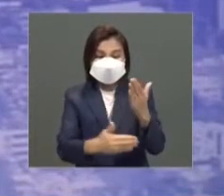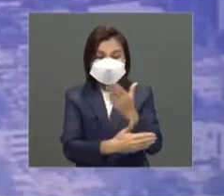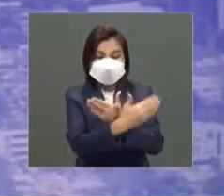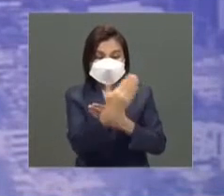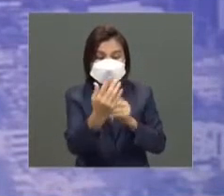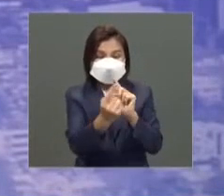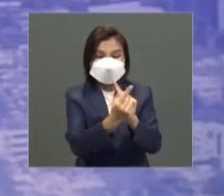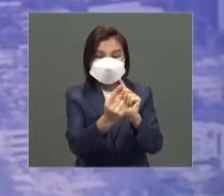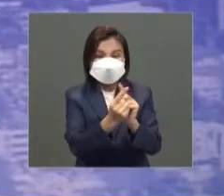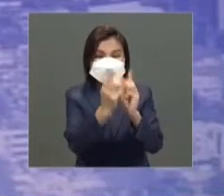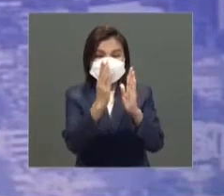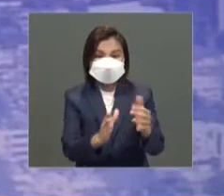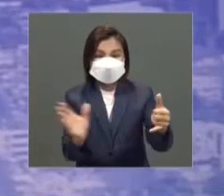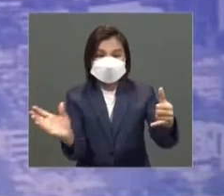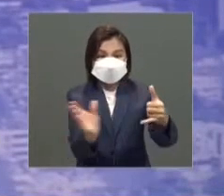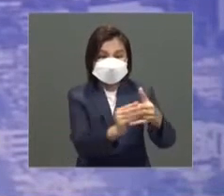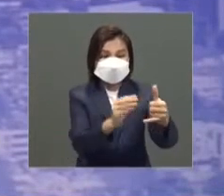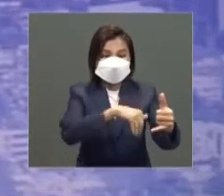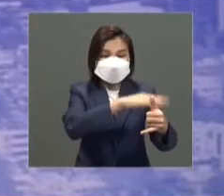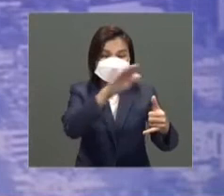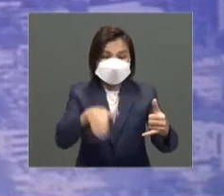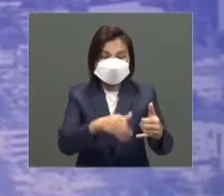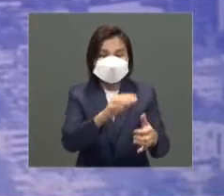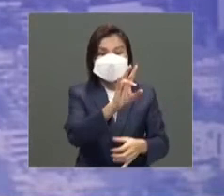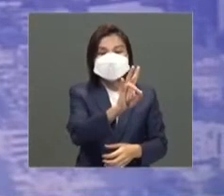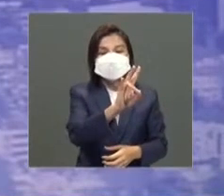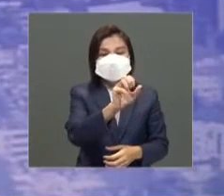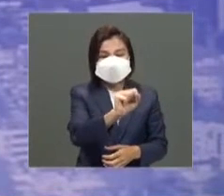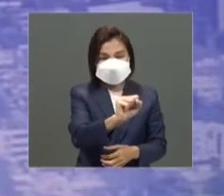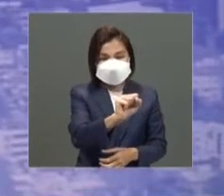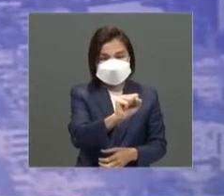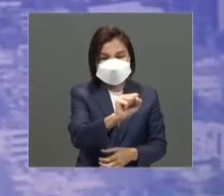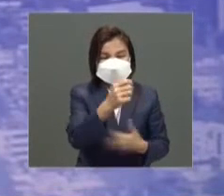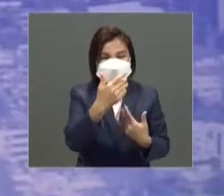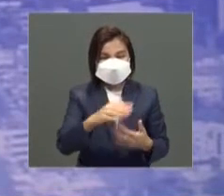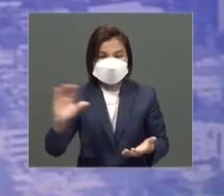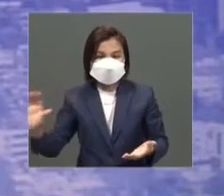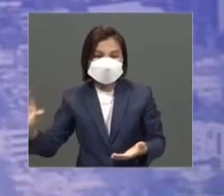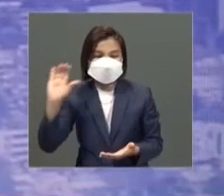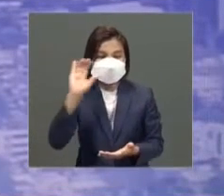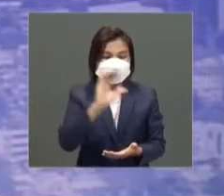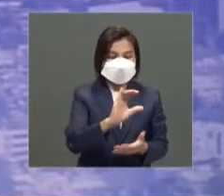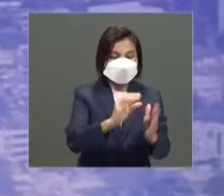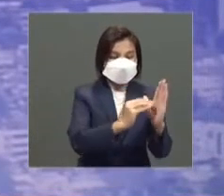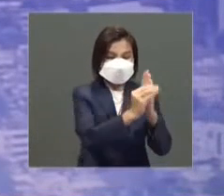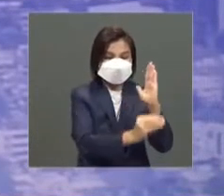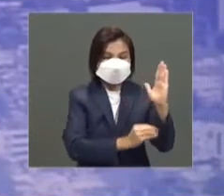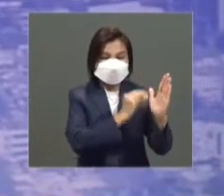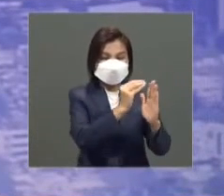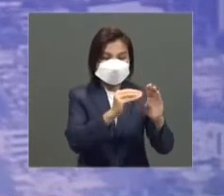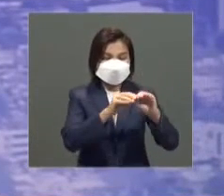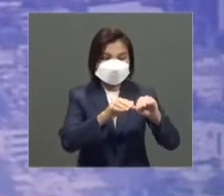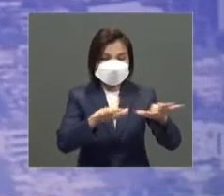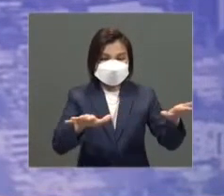ะครับก็ 700,000 โดสนะครับแล้วก็มีการที่จะจัดสรรลงไปพื้นที่จังหวัดมีการระบาด